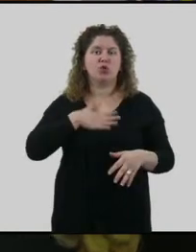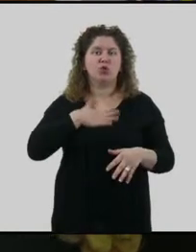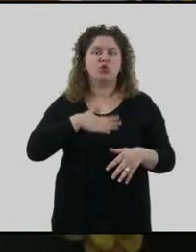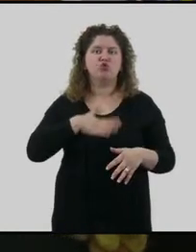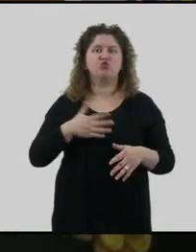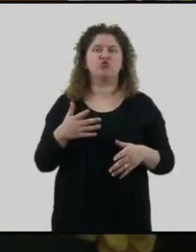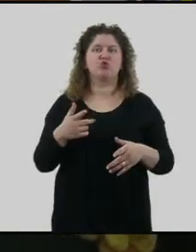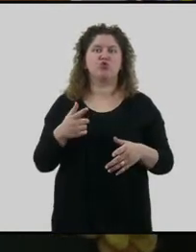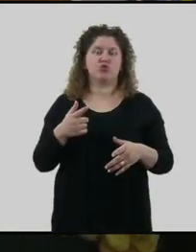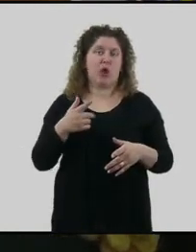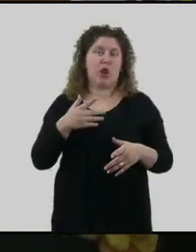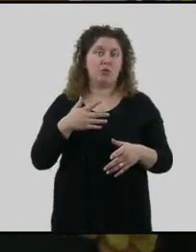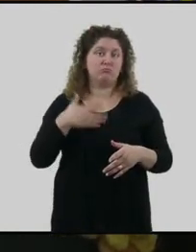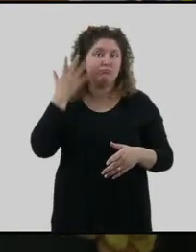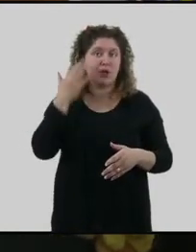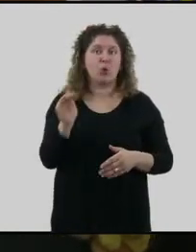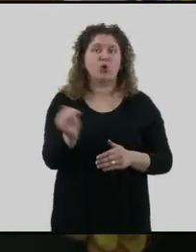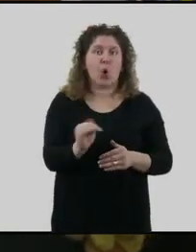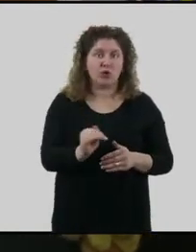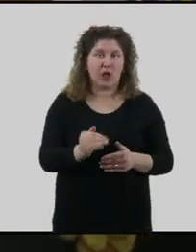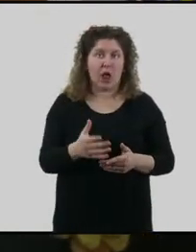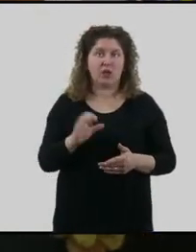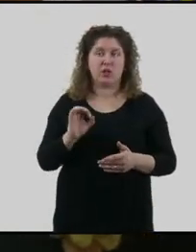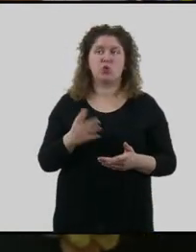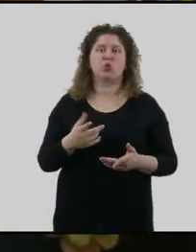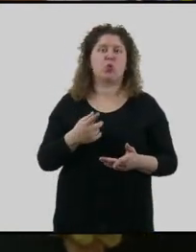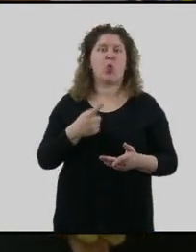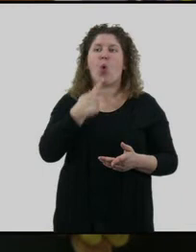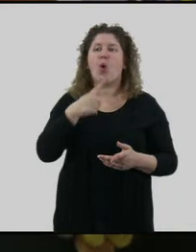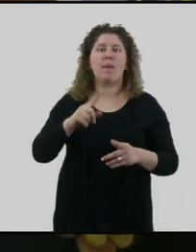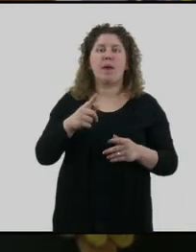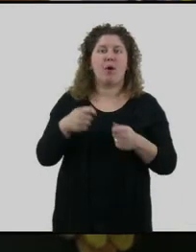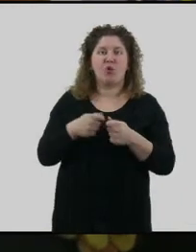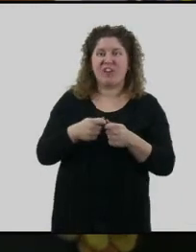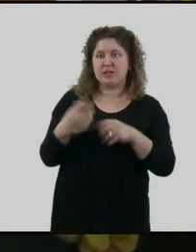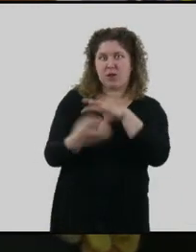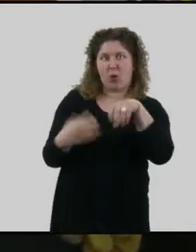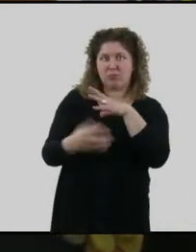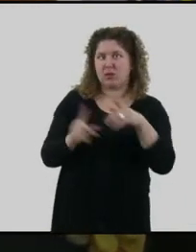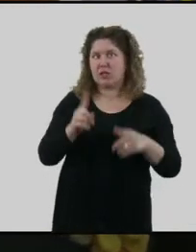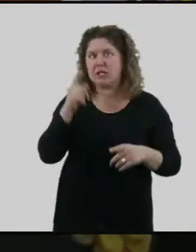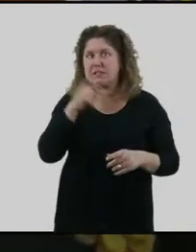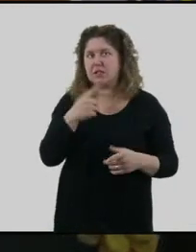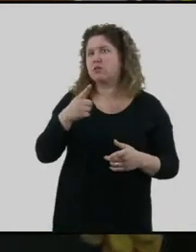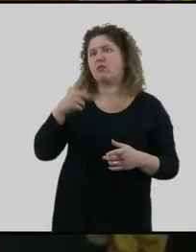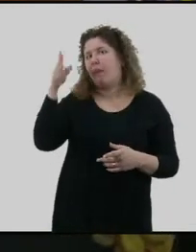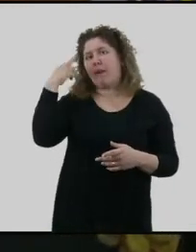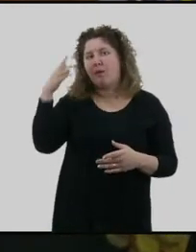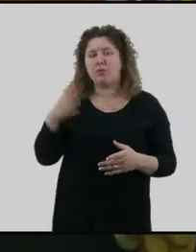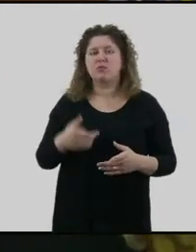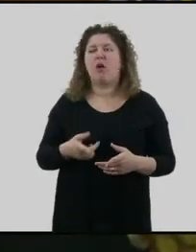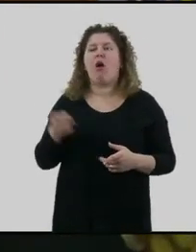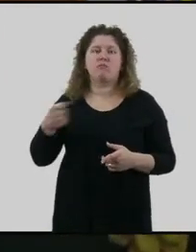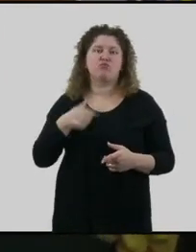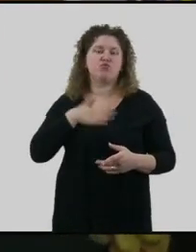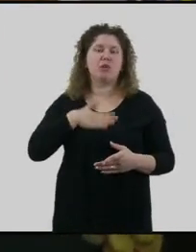brinuti kao nesrodnici o nekom djetetu, jer javnosti, evo mediji su pokazali i hvala